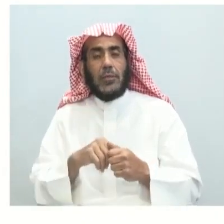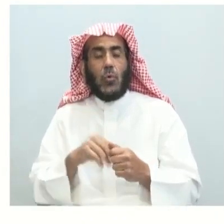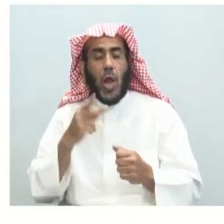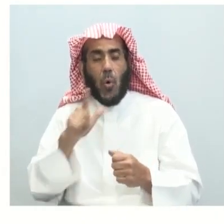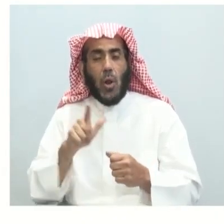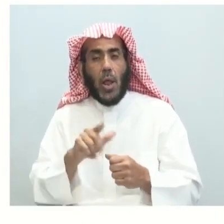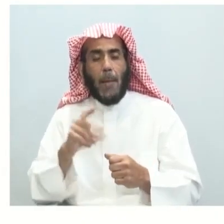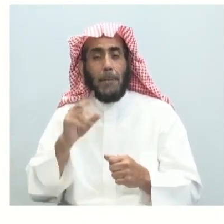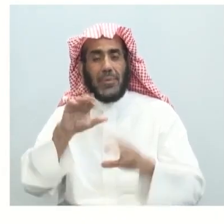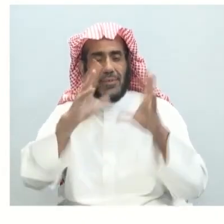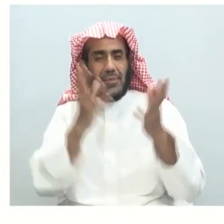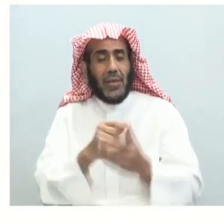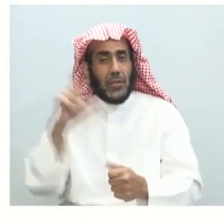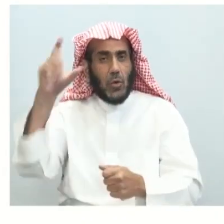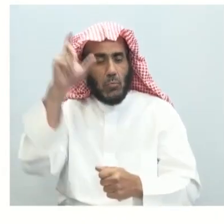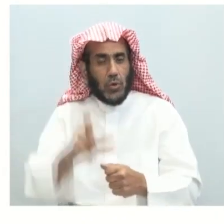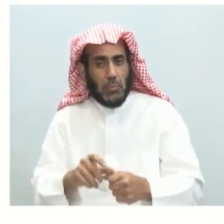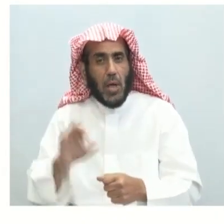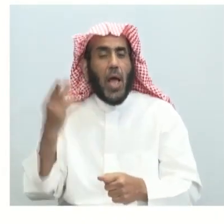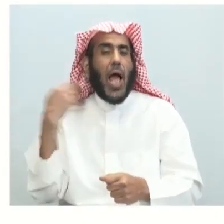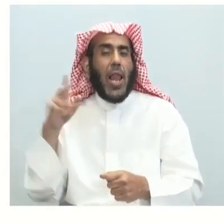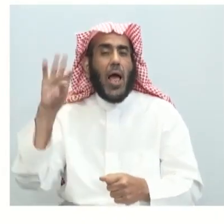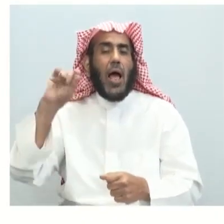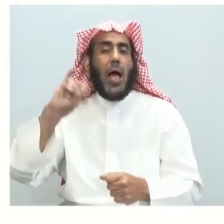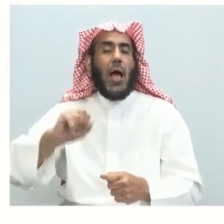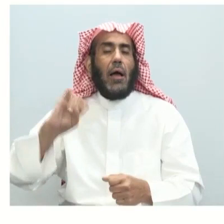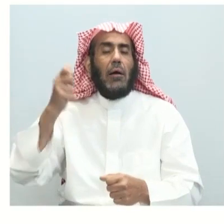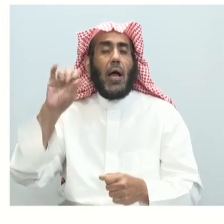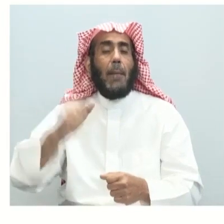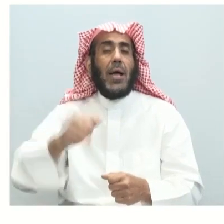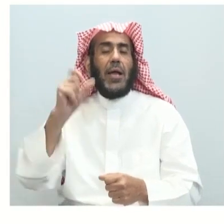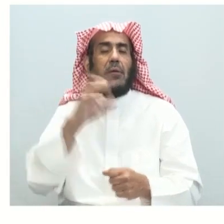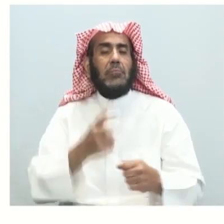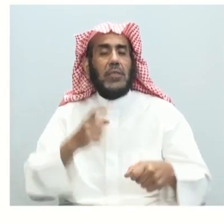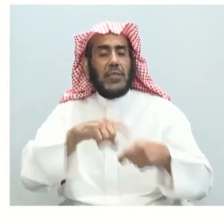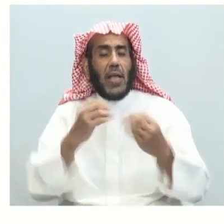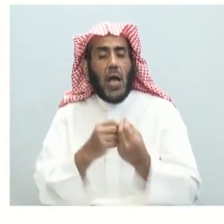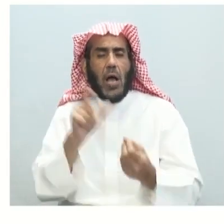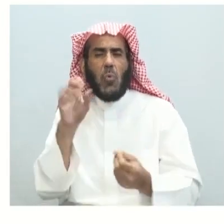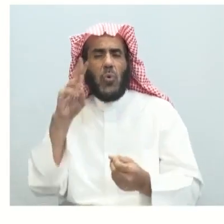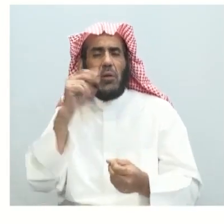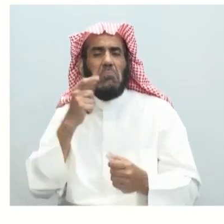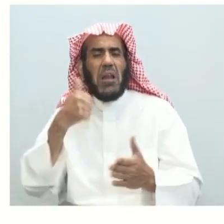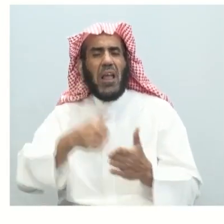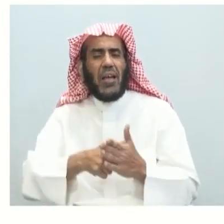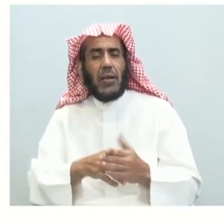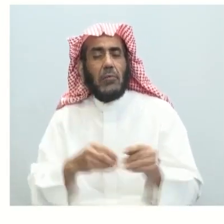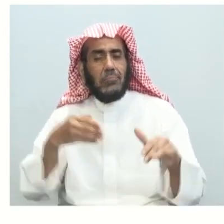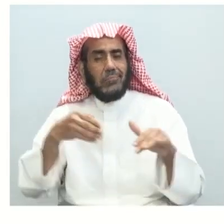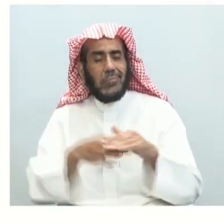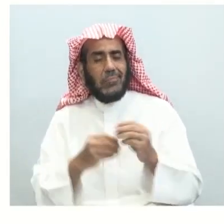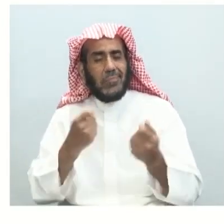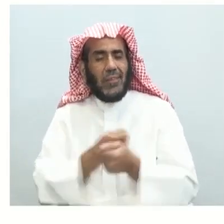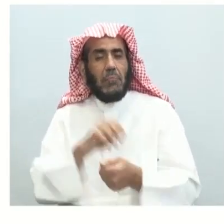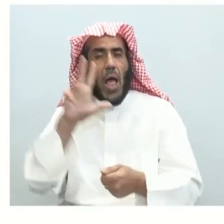نقول من صفات المسلم الامانه تعاون اذا هنا نكره بعدما نقوم